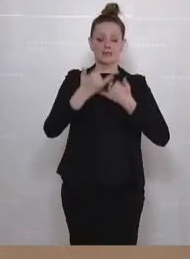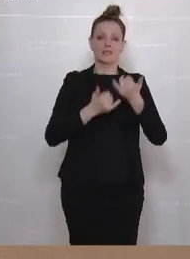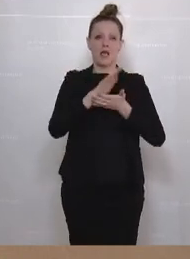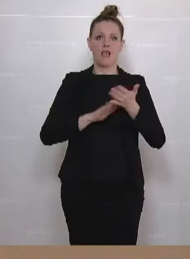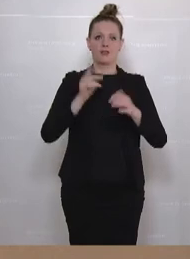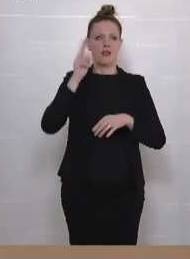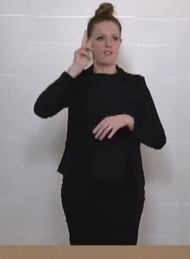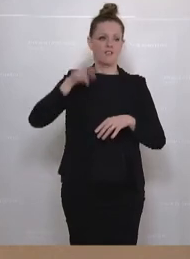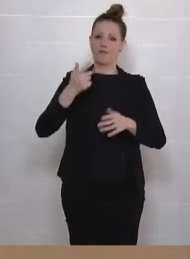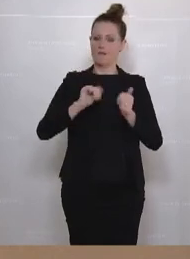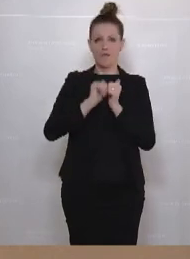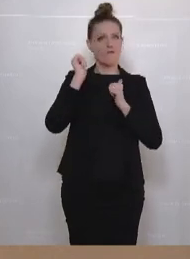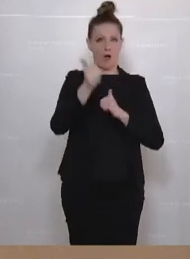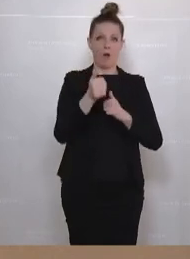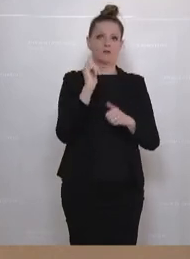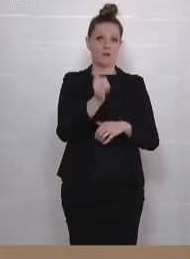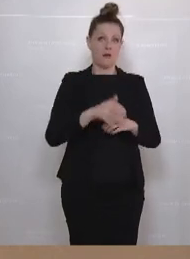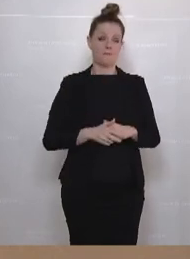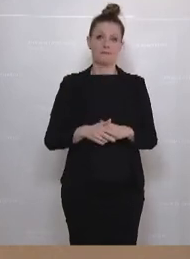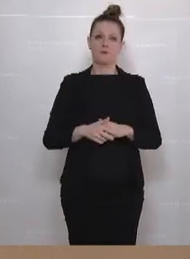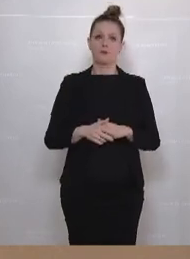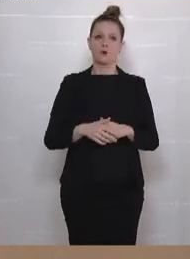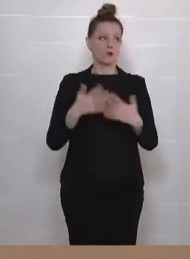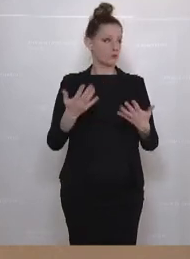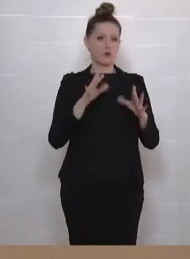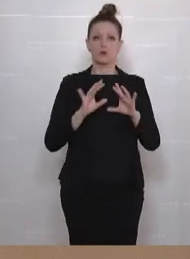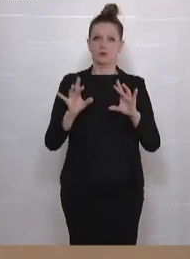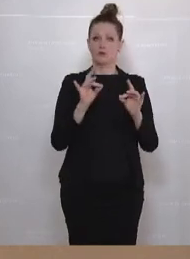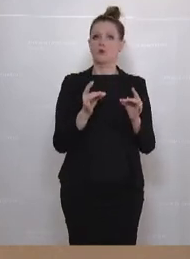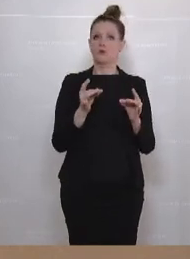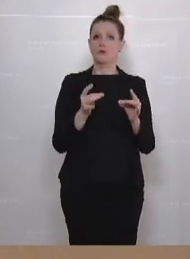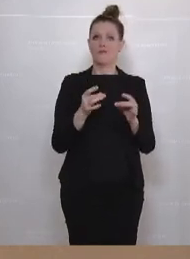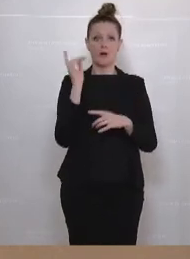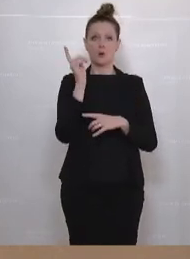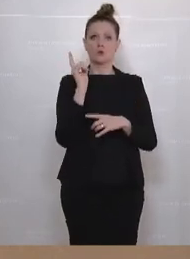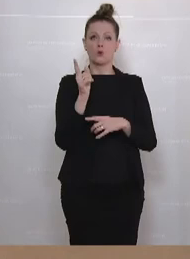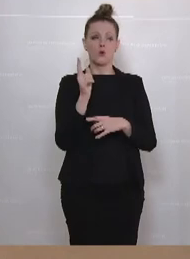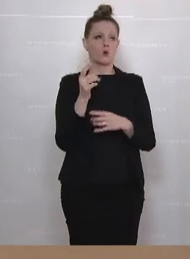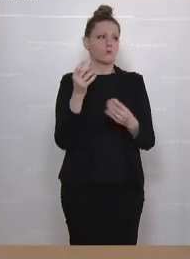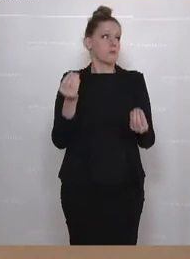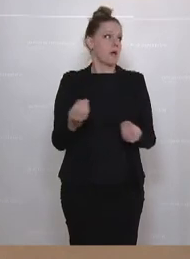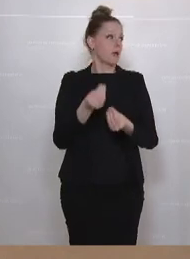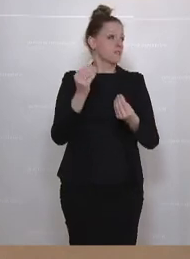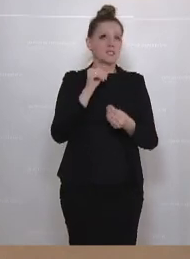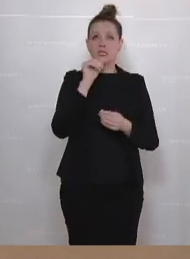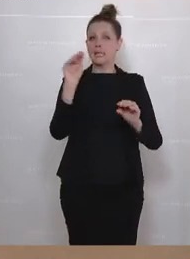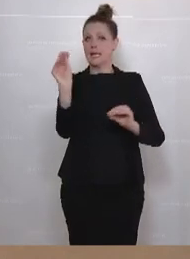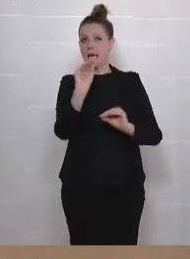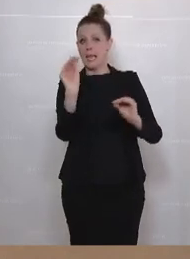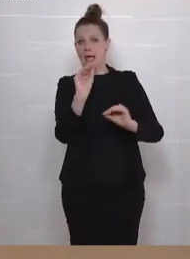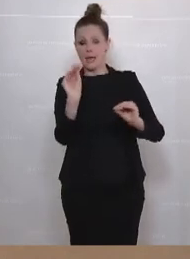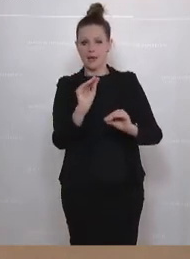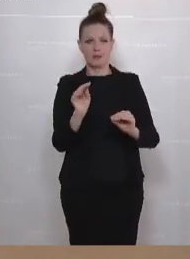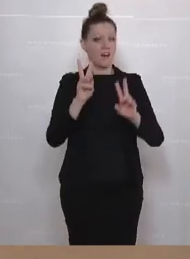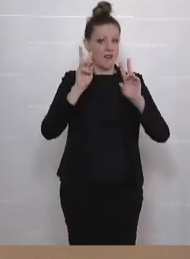absolute Speerspitze. Und Sie haben es ja richtig genannt, so zu tun, als wäre diese Bedrohung eine abstrakte, eine nicht da seiende,